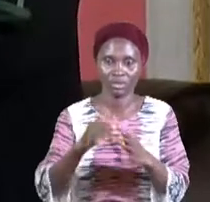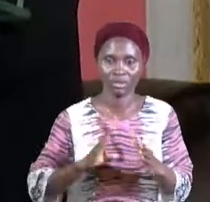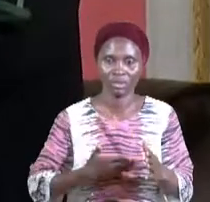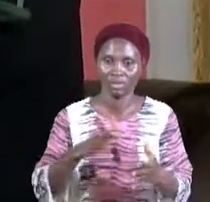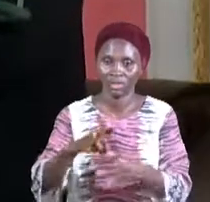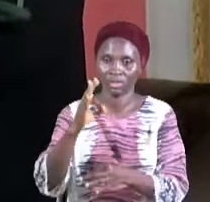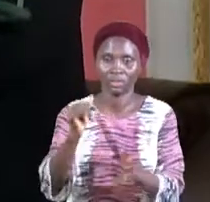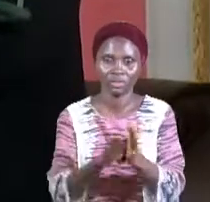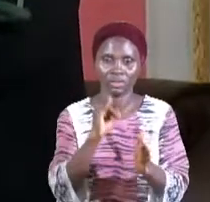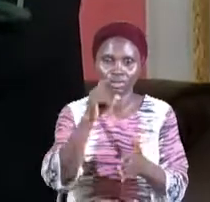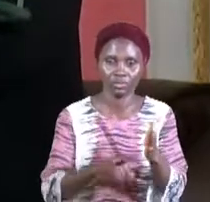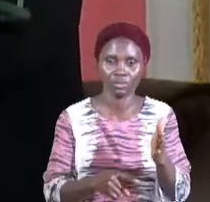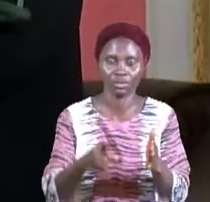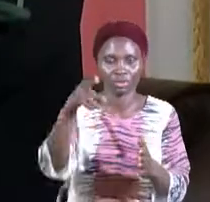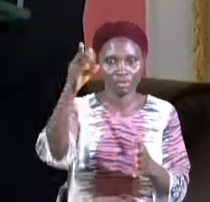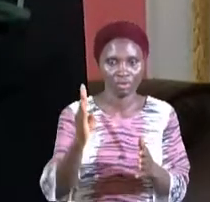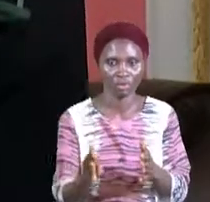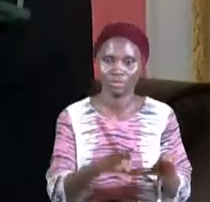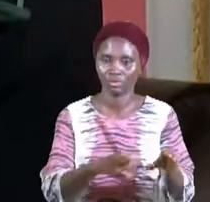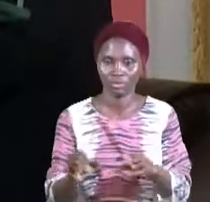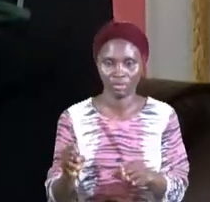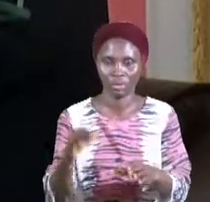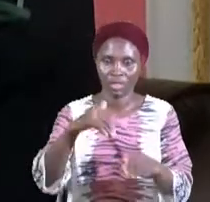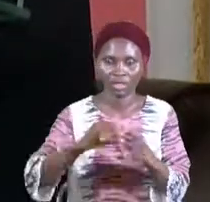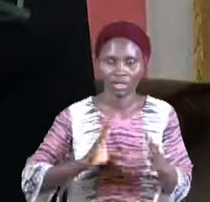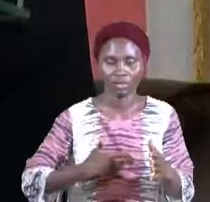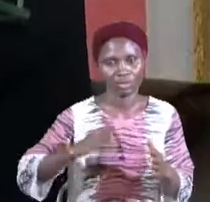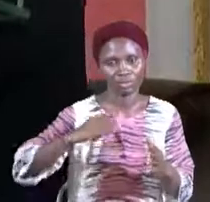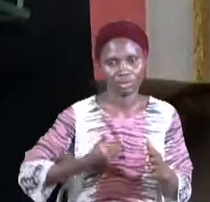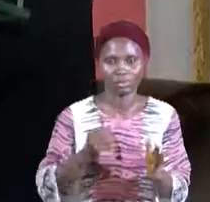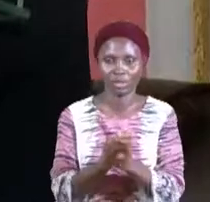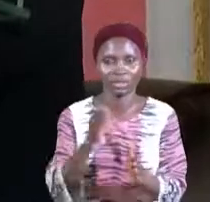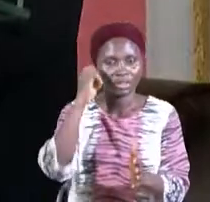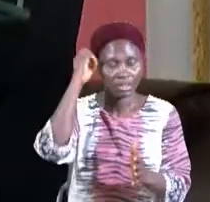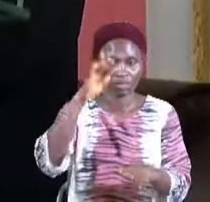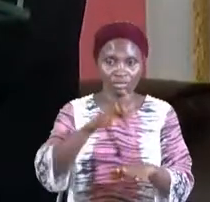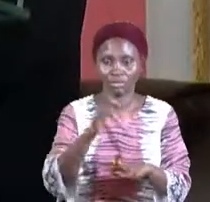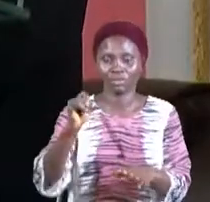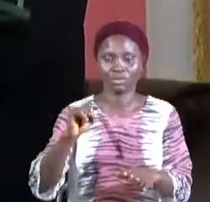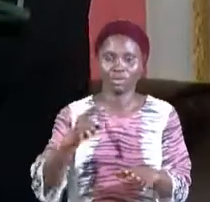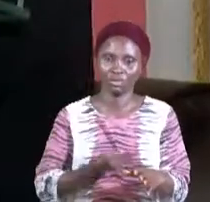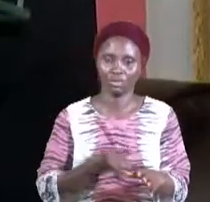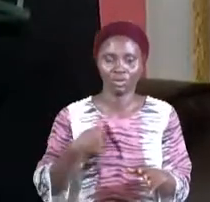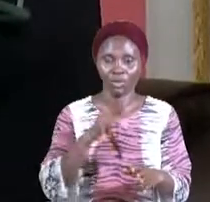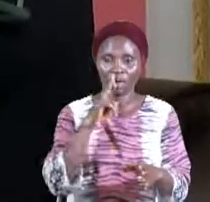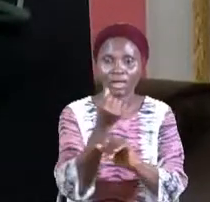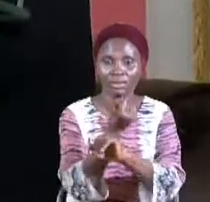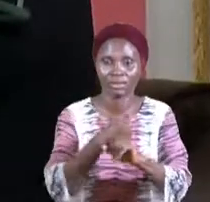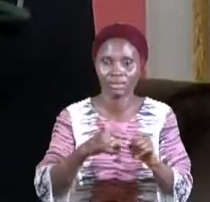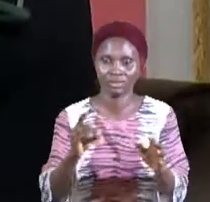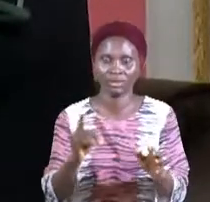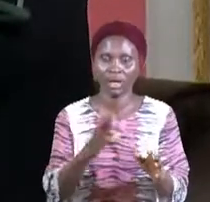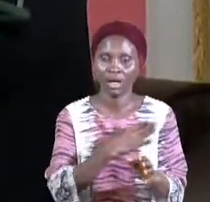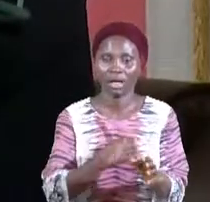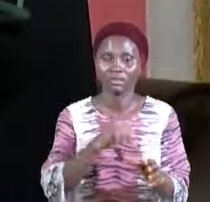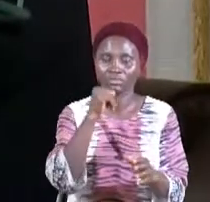fait. Dans nos âmes, c'est ce que Dieu fait. Il nous touche et nous sommes sauvés. Et